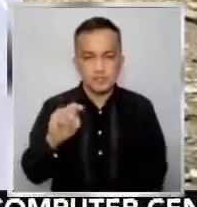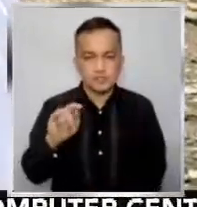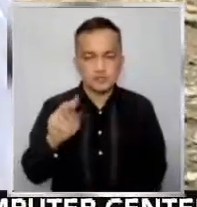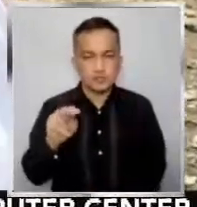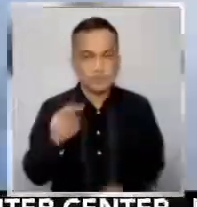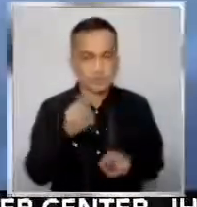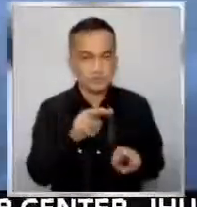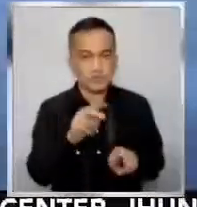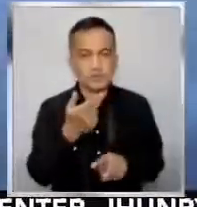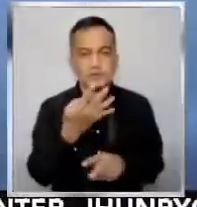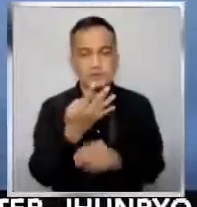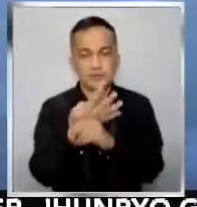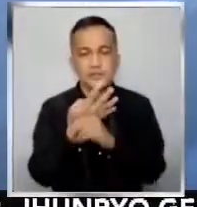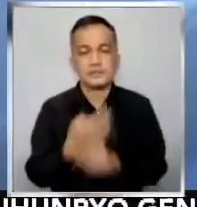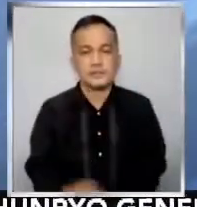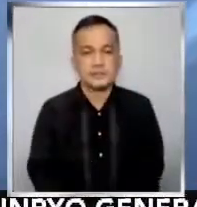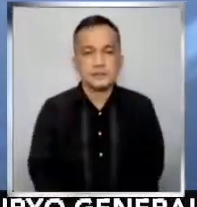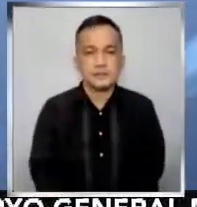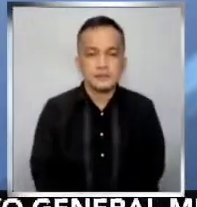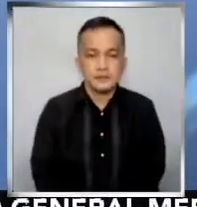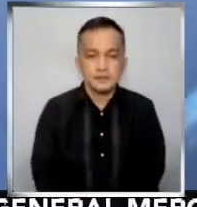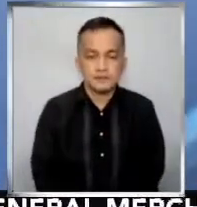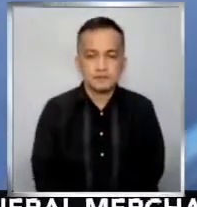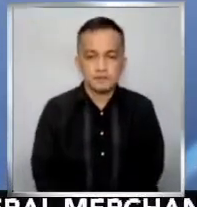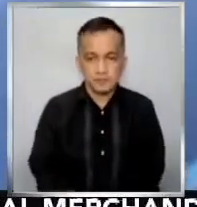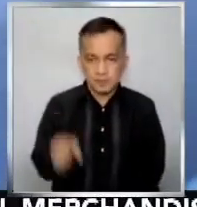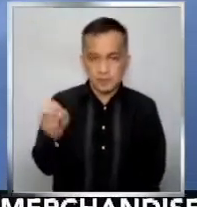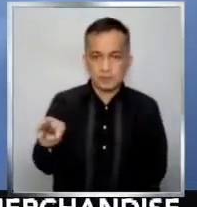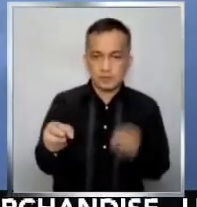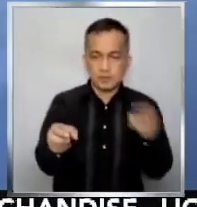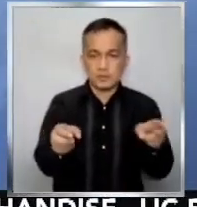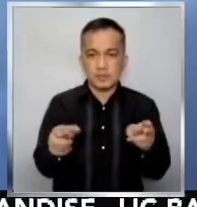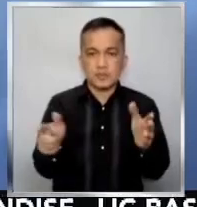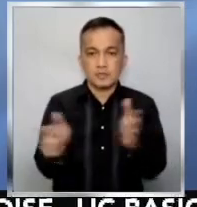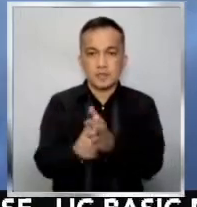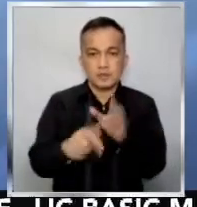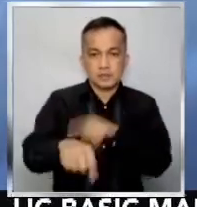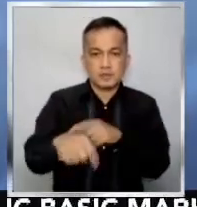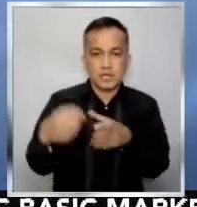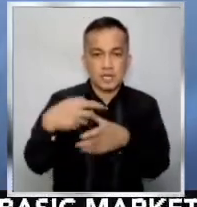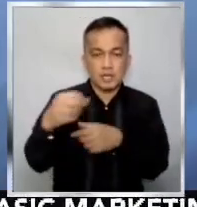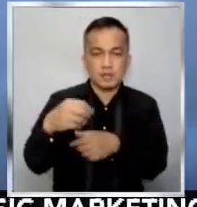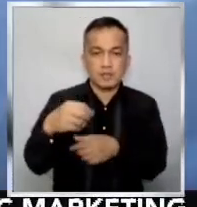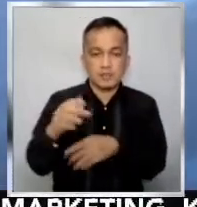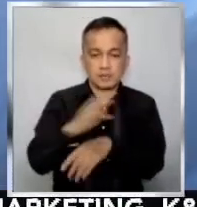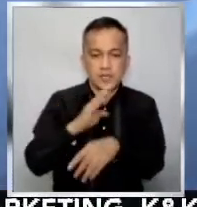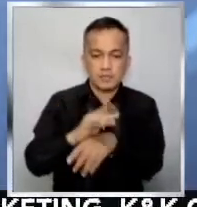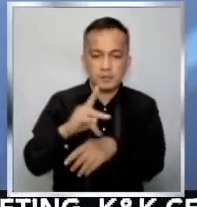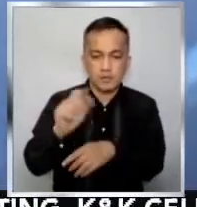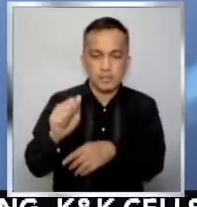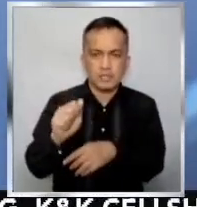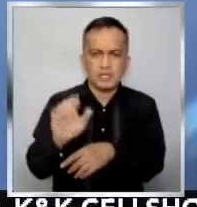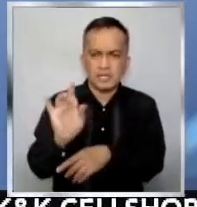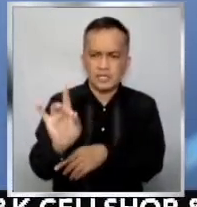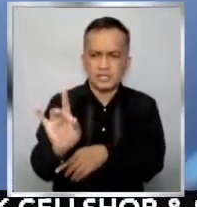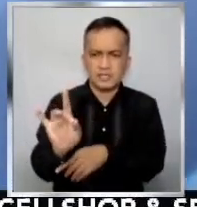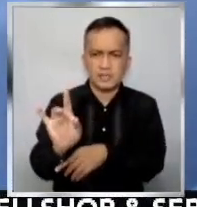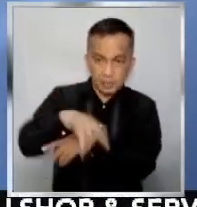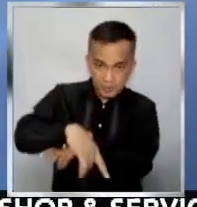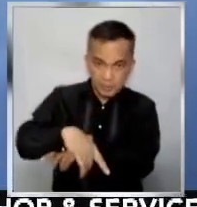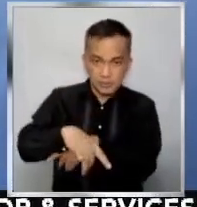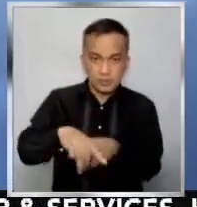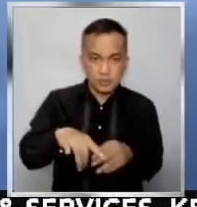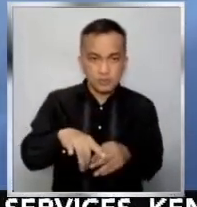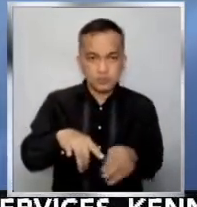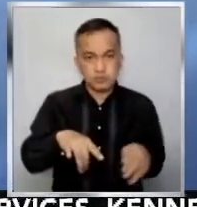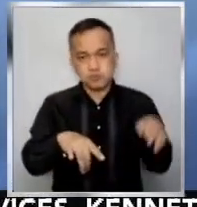oras. Magpapatupad ng curfew ang bayan ng Pola simula mamayang alas 8 ng gabi hanggang alas 4 ng umaga para sa mga edad